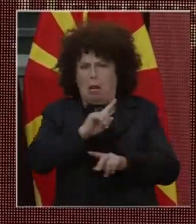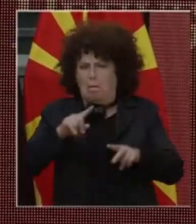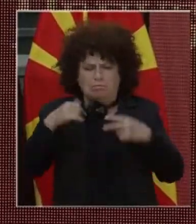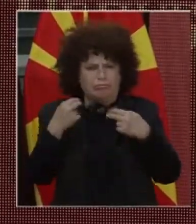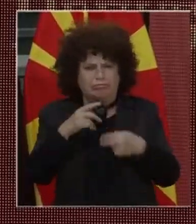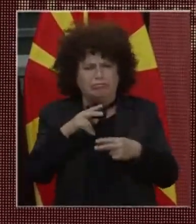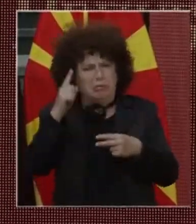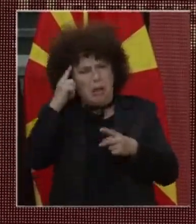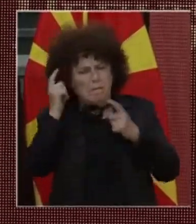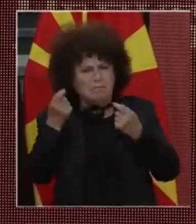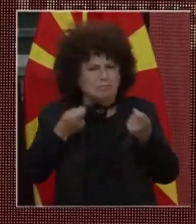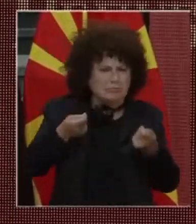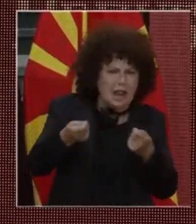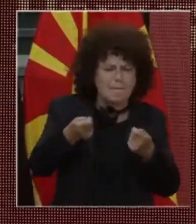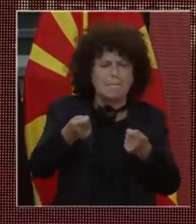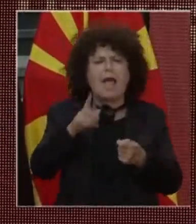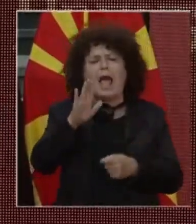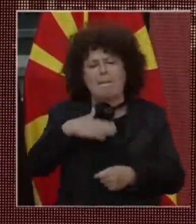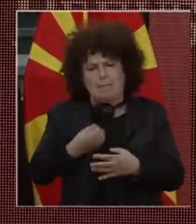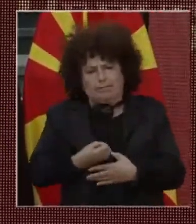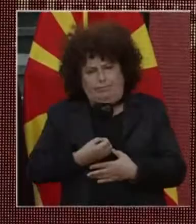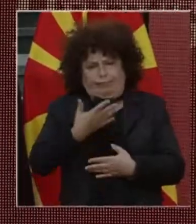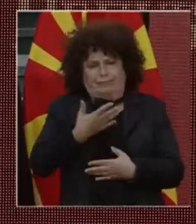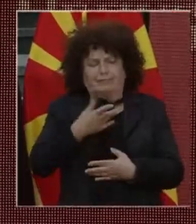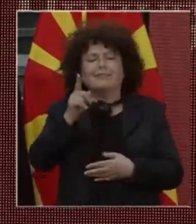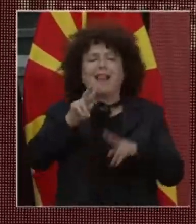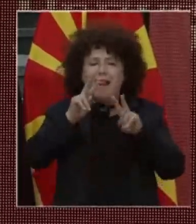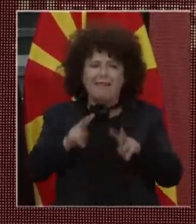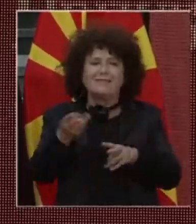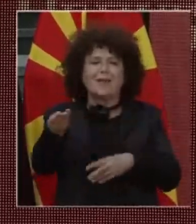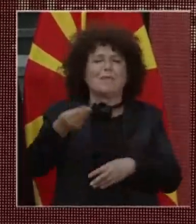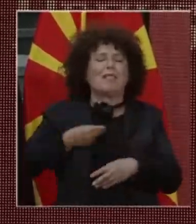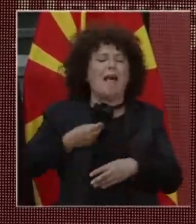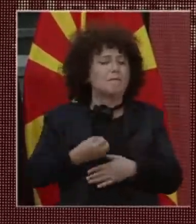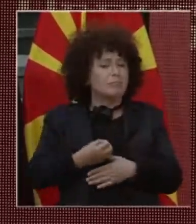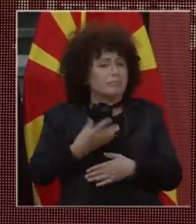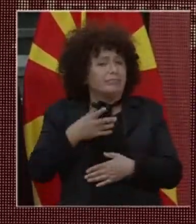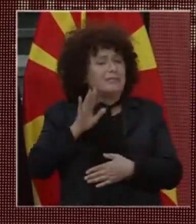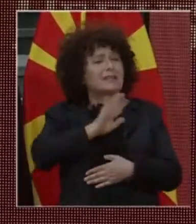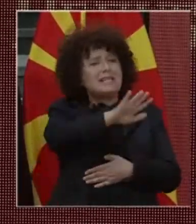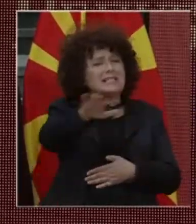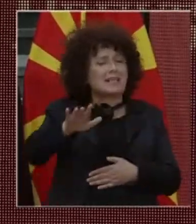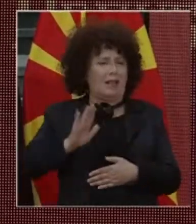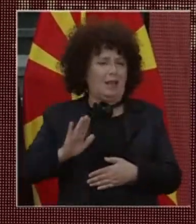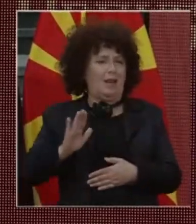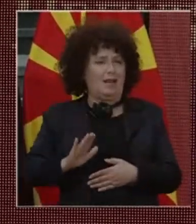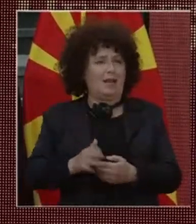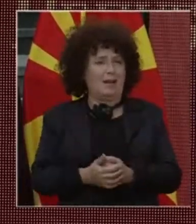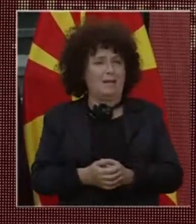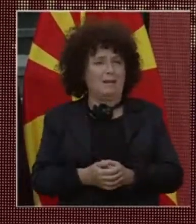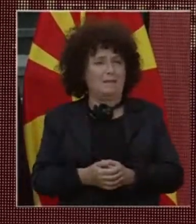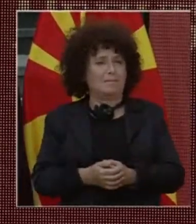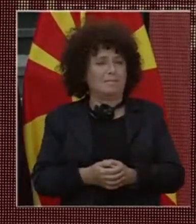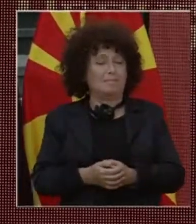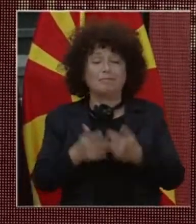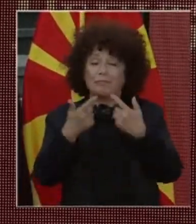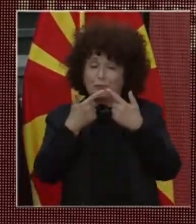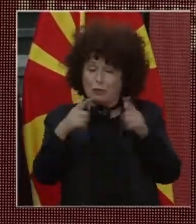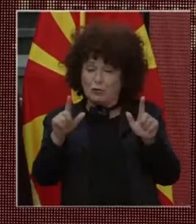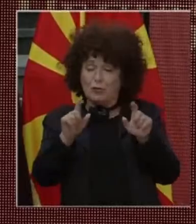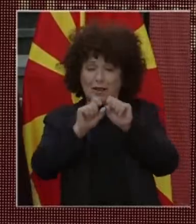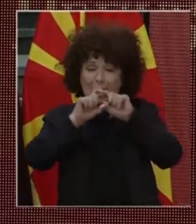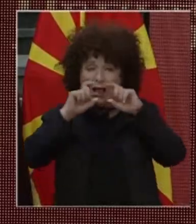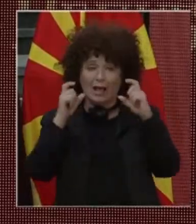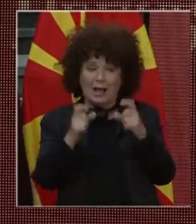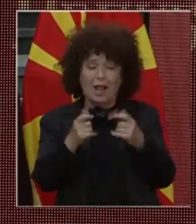непоколебливост, мотивираност и навистина представува инспирација за сите наши граѓани. Дозволете на крајот